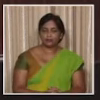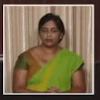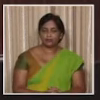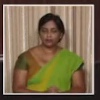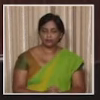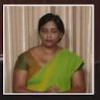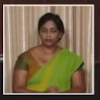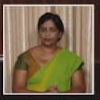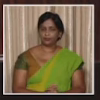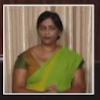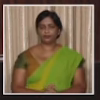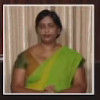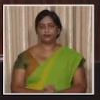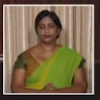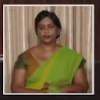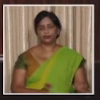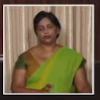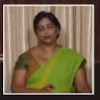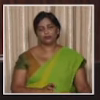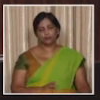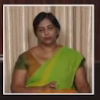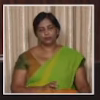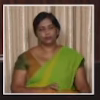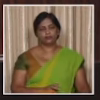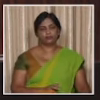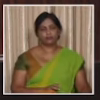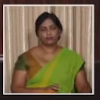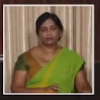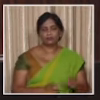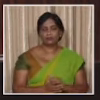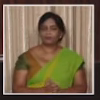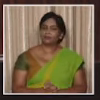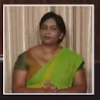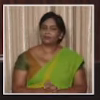දෙක ගරු